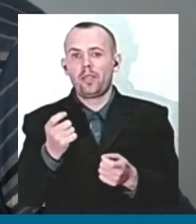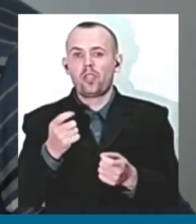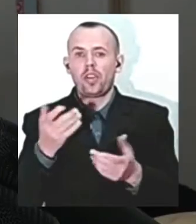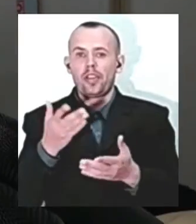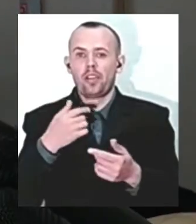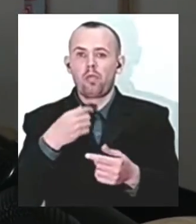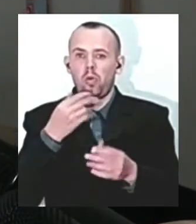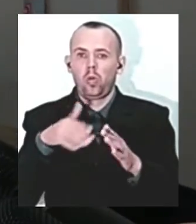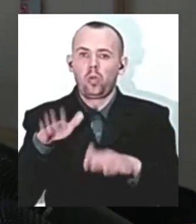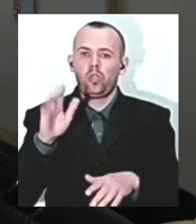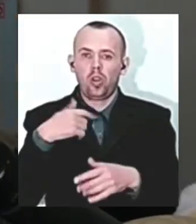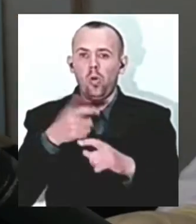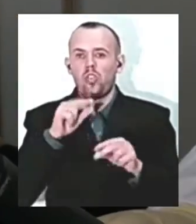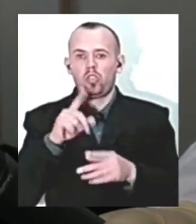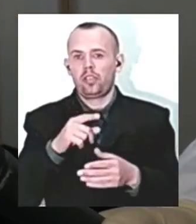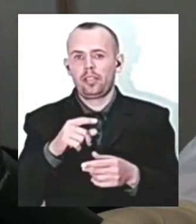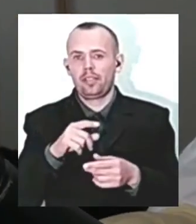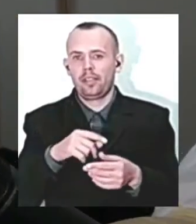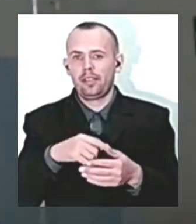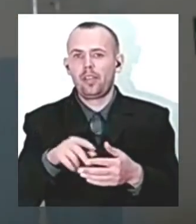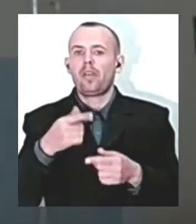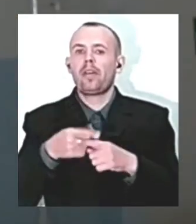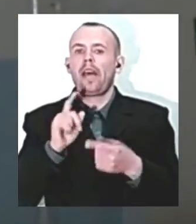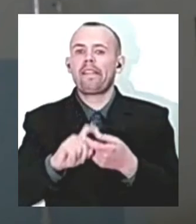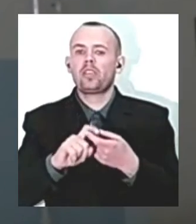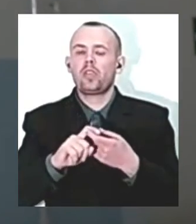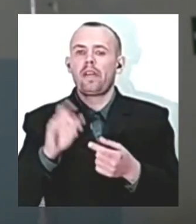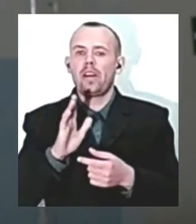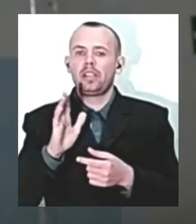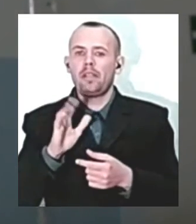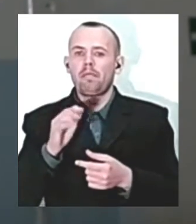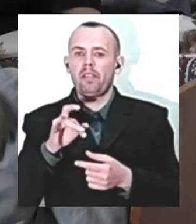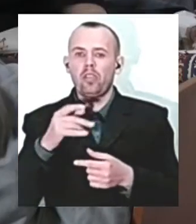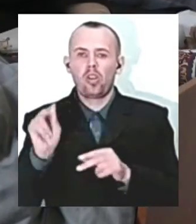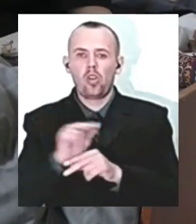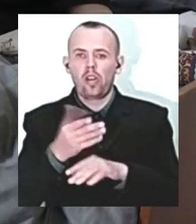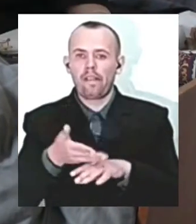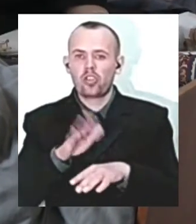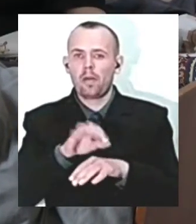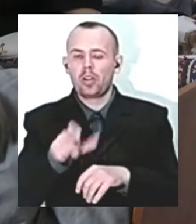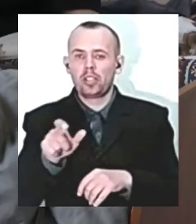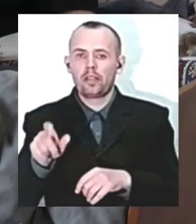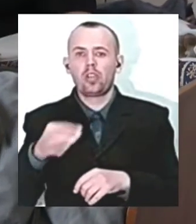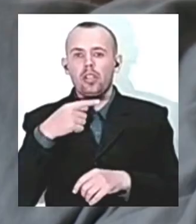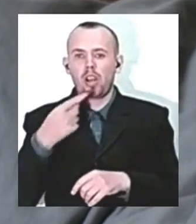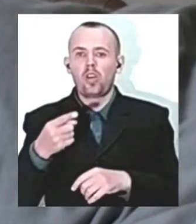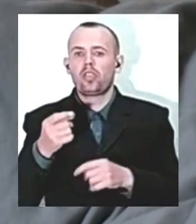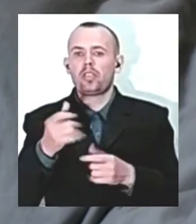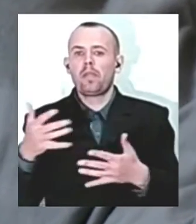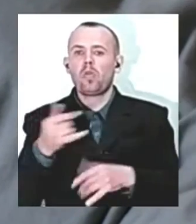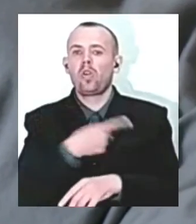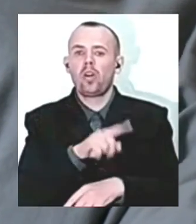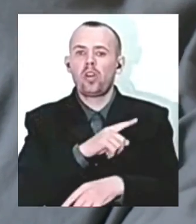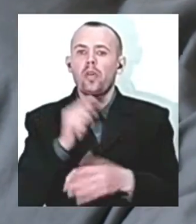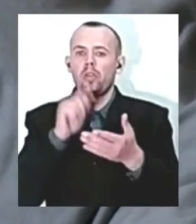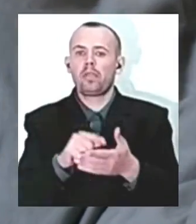надеюсь выкарабкаться. Інфекціоніст Вадим Подгородецький лікує важких пацієнтів. Каже, здебільшого у лікарню потрапляють хворі новим